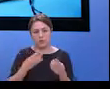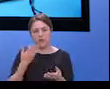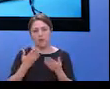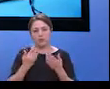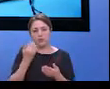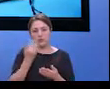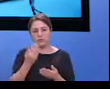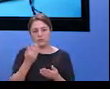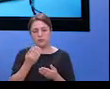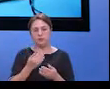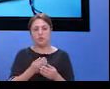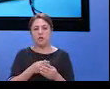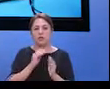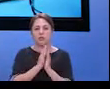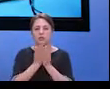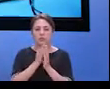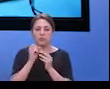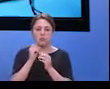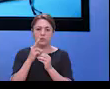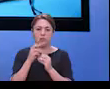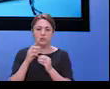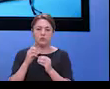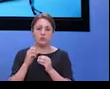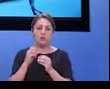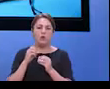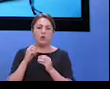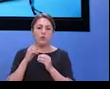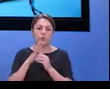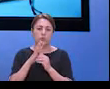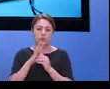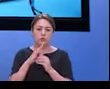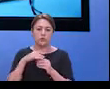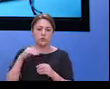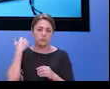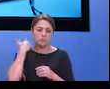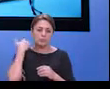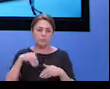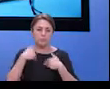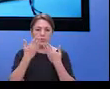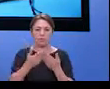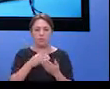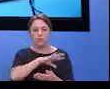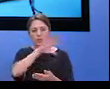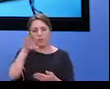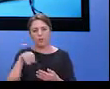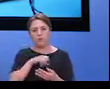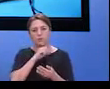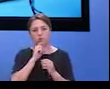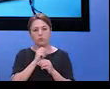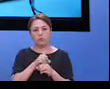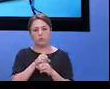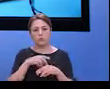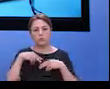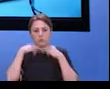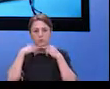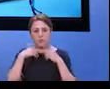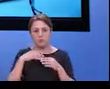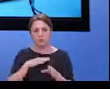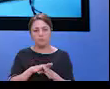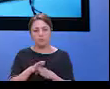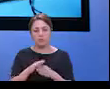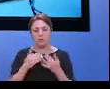darslikning 12-10 betidagi berilgan barcha topshiriqlarga e'tibor berib